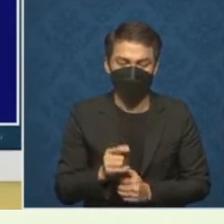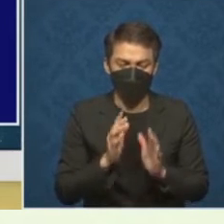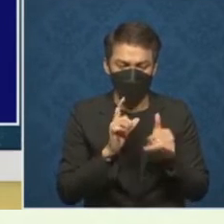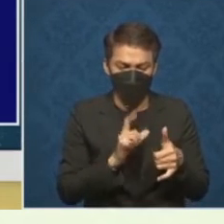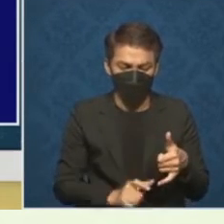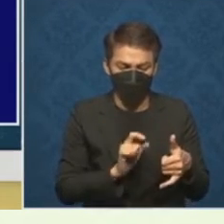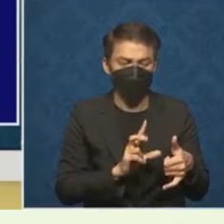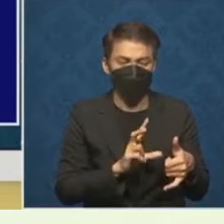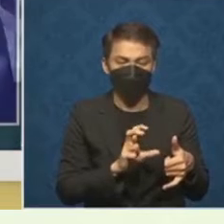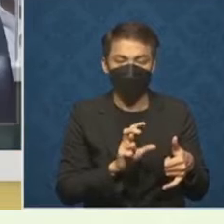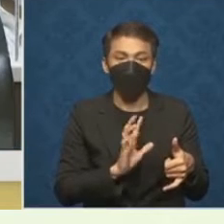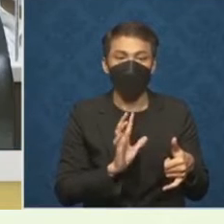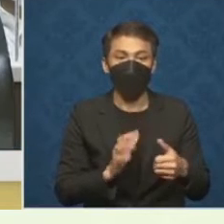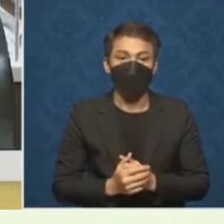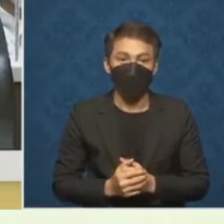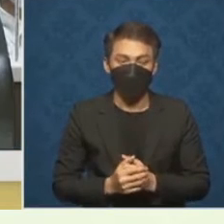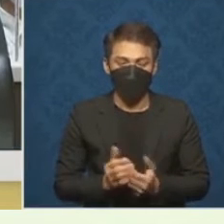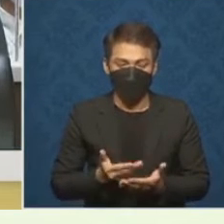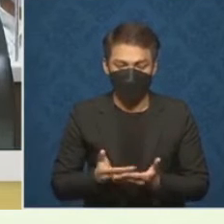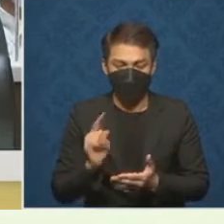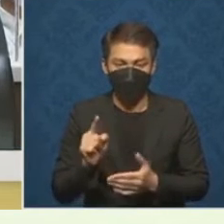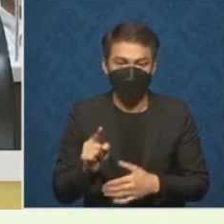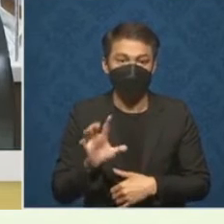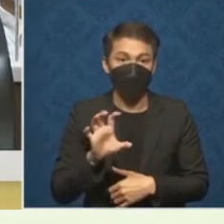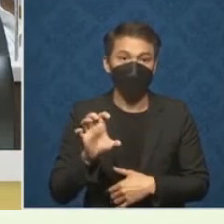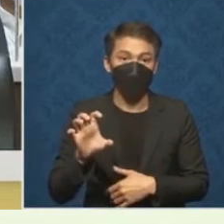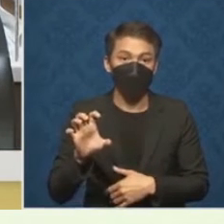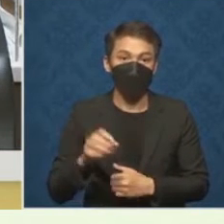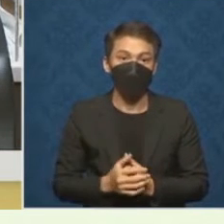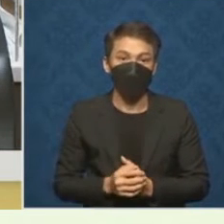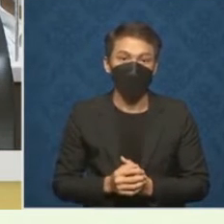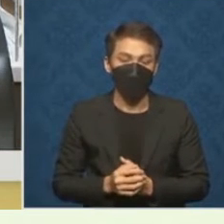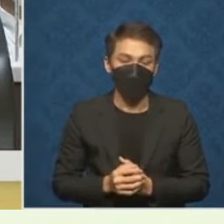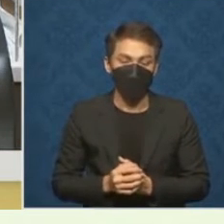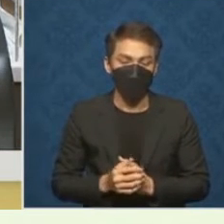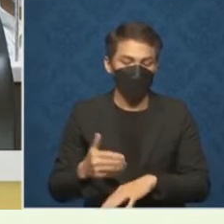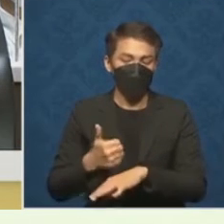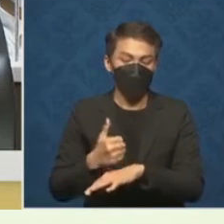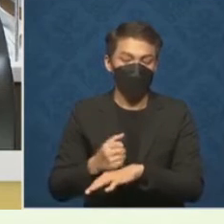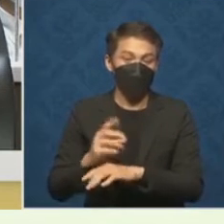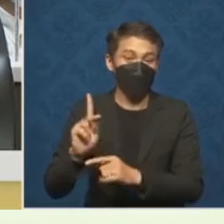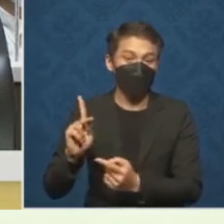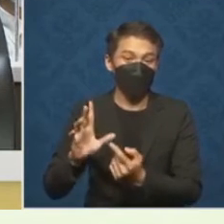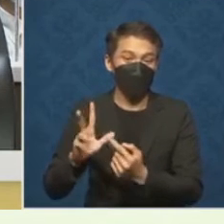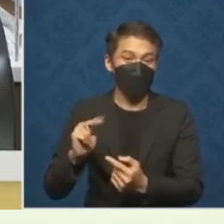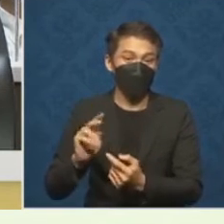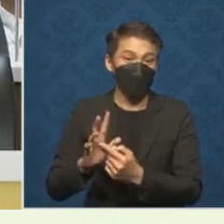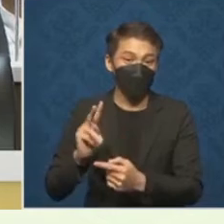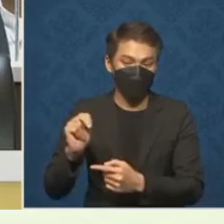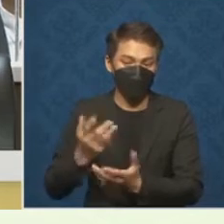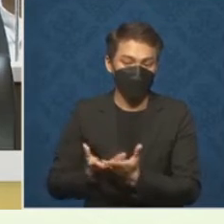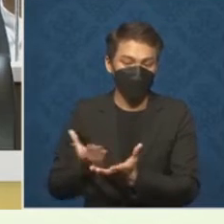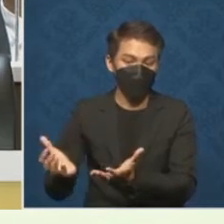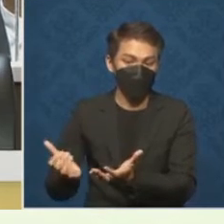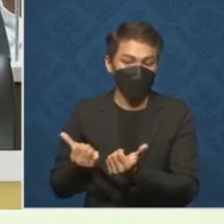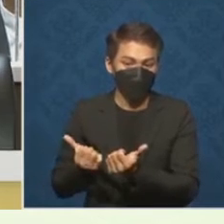ความจริงนะการซื้อเสียงมัน500บาทนะครับกำนันผู้ใหญ่บ้านที่รับเงินมาแล้วนะฮะก็รับเงิน